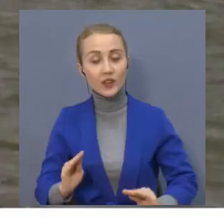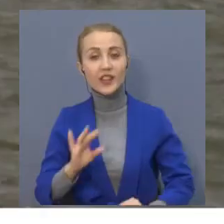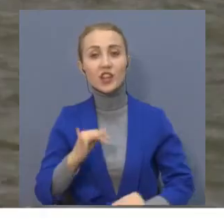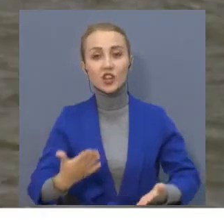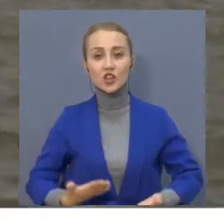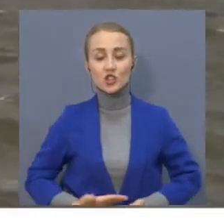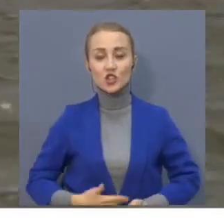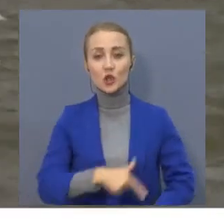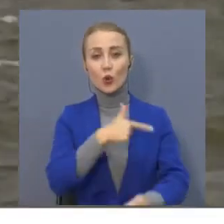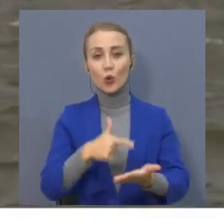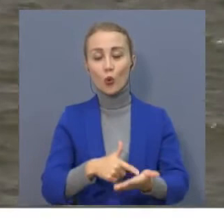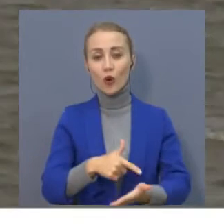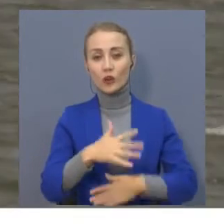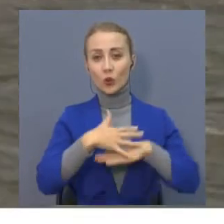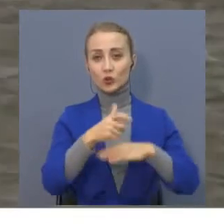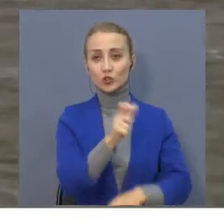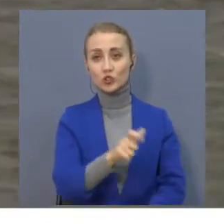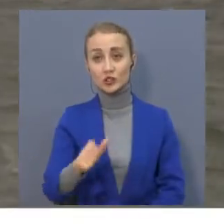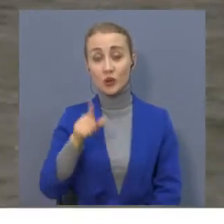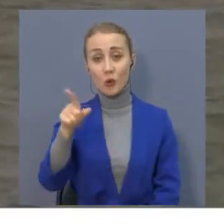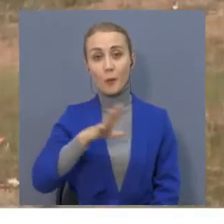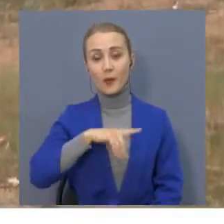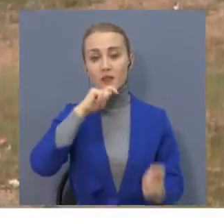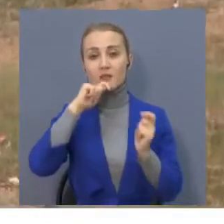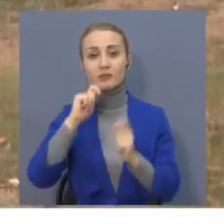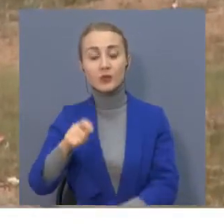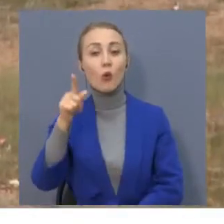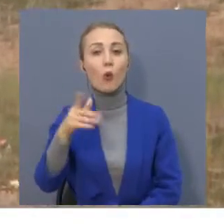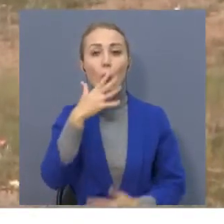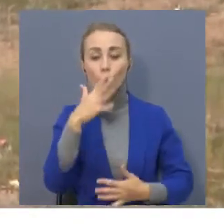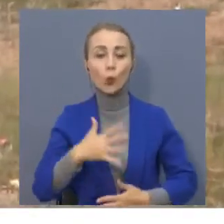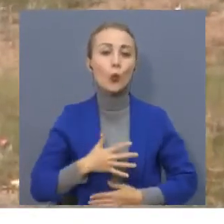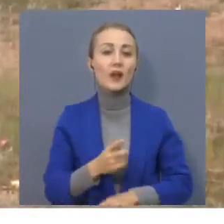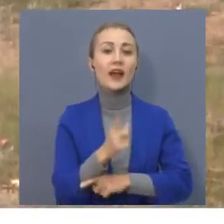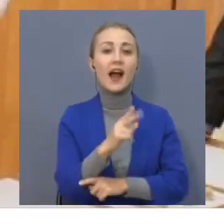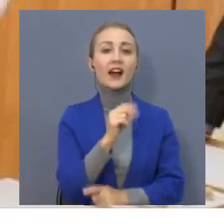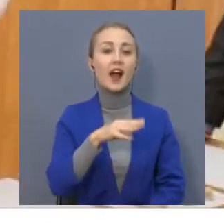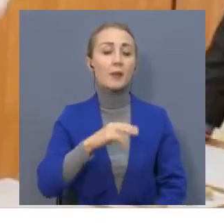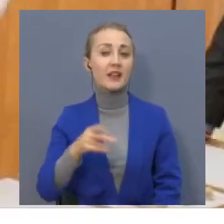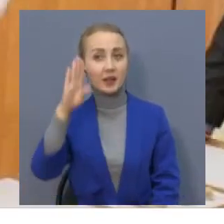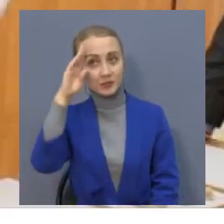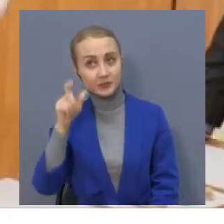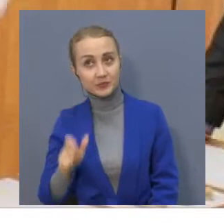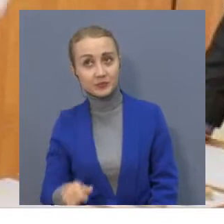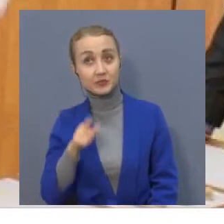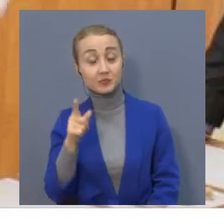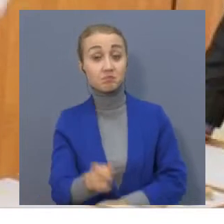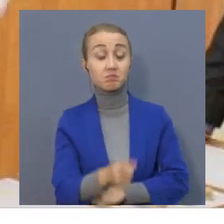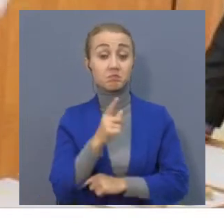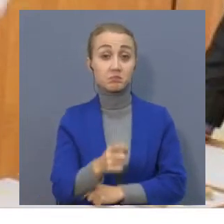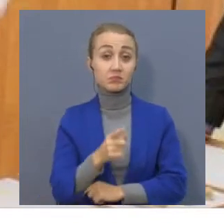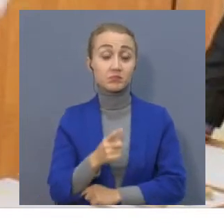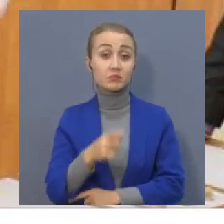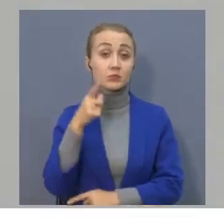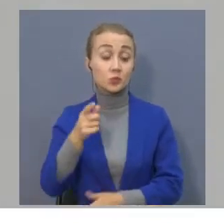тапқан Камил Усманов тапқан қазынасын бірден облыстық тарихи өлкетану мұражайына кеп тапсырыпты. Мұражайдың археолог мамандары